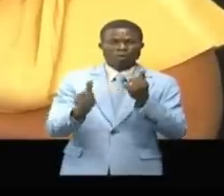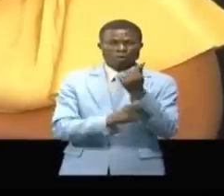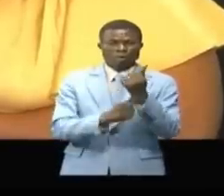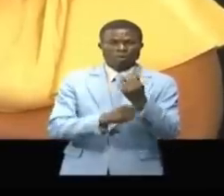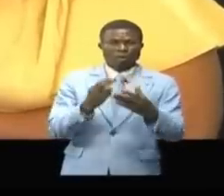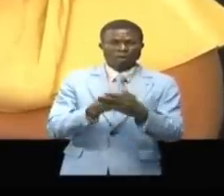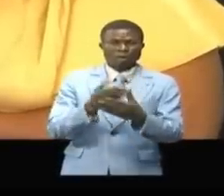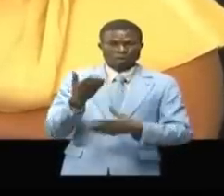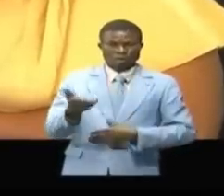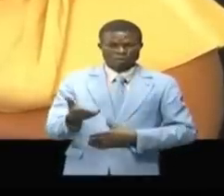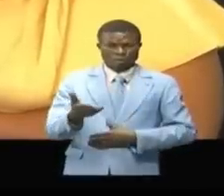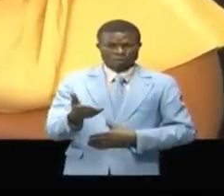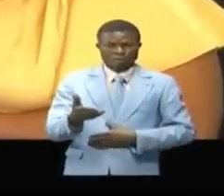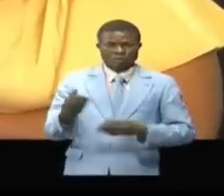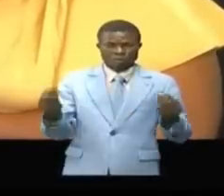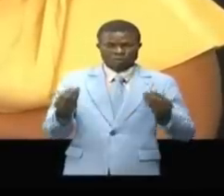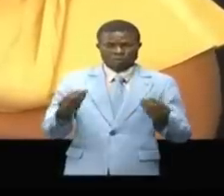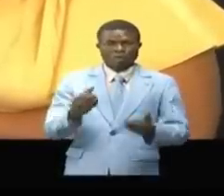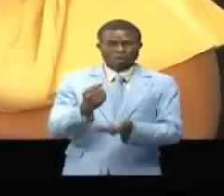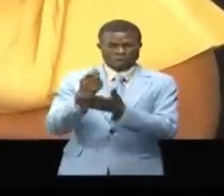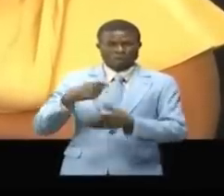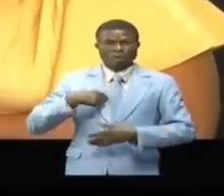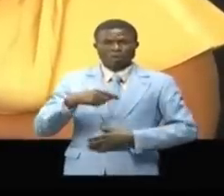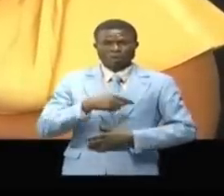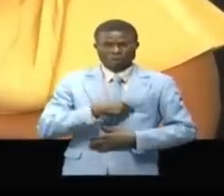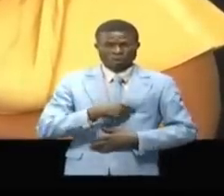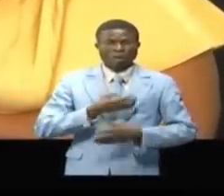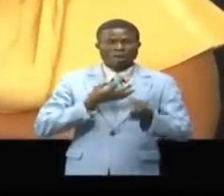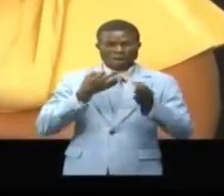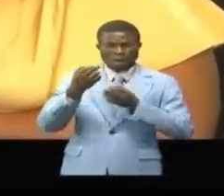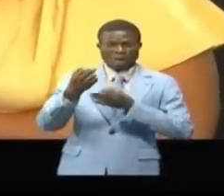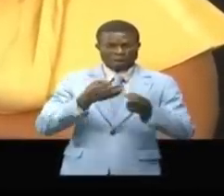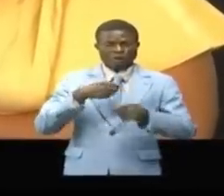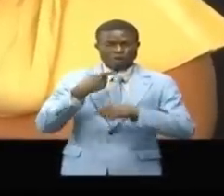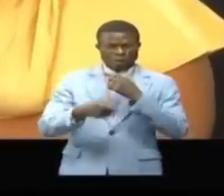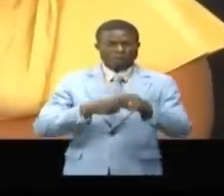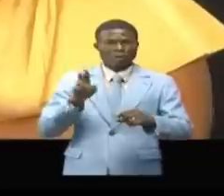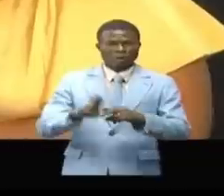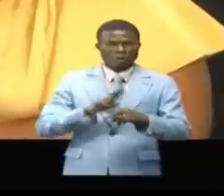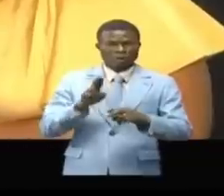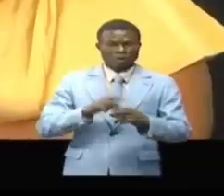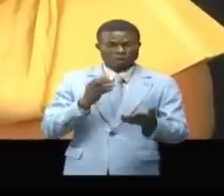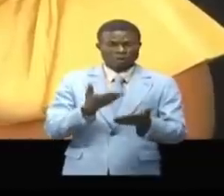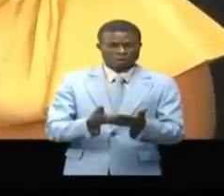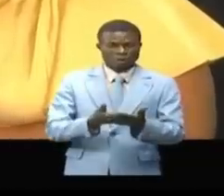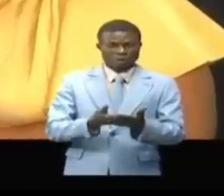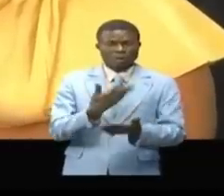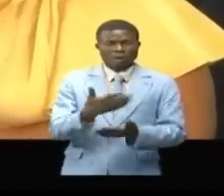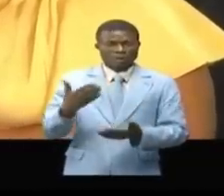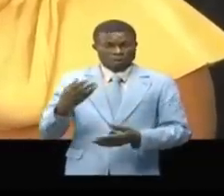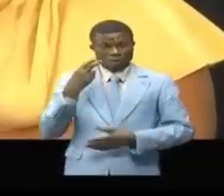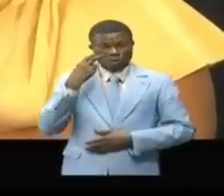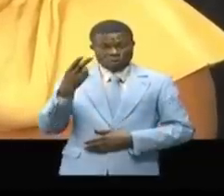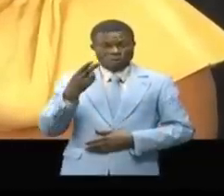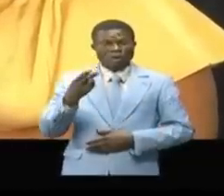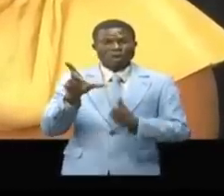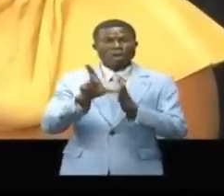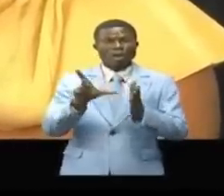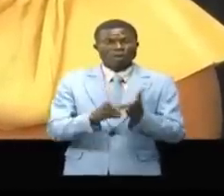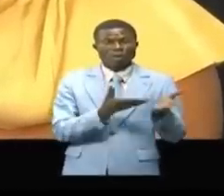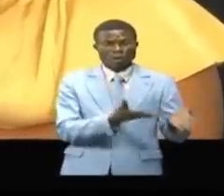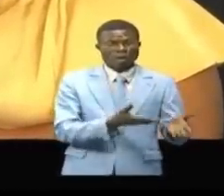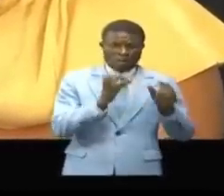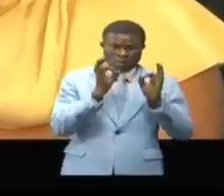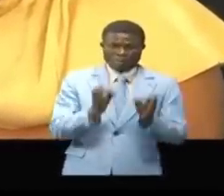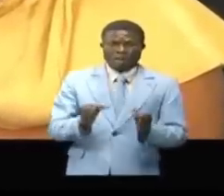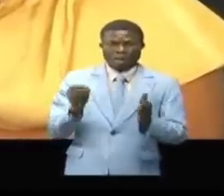année. Et cela nous amène à parler de sa mise en œuvre. Parce qu'une chose est avoir la loi, mais une autre